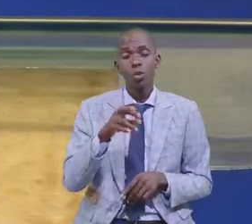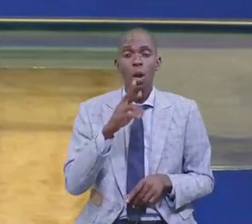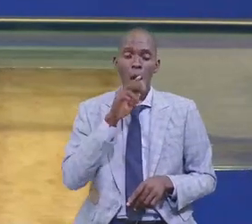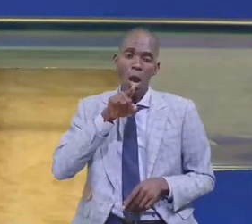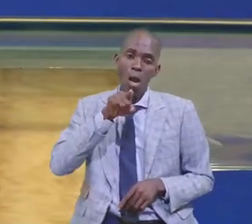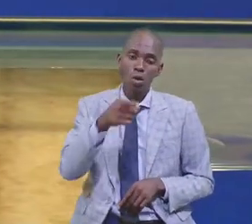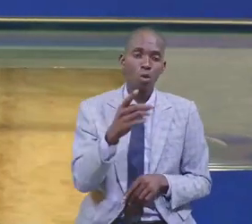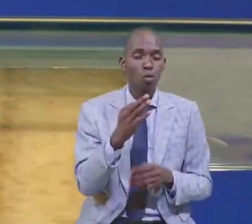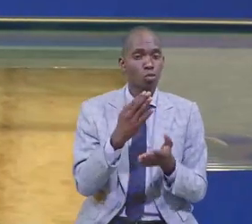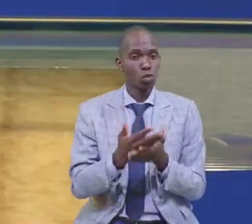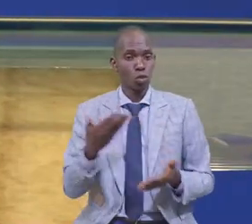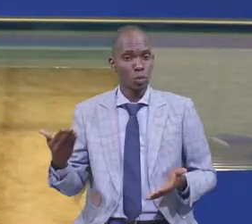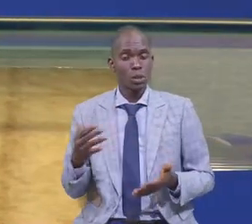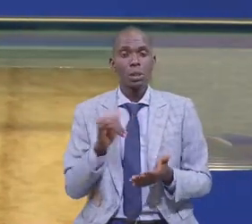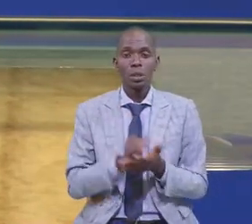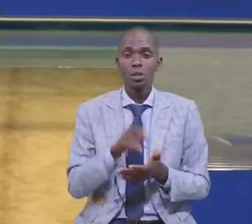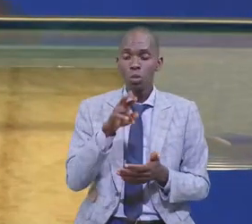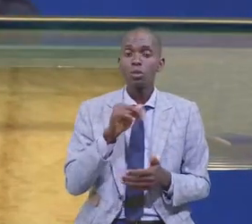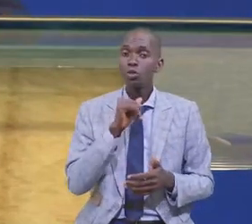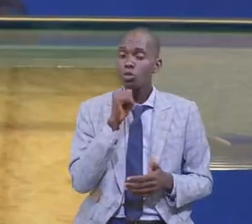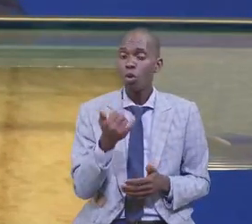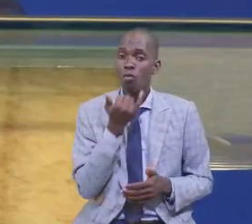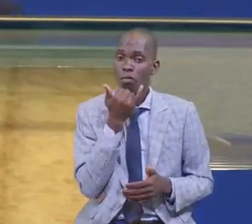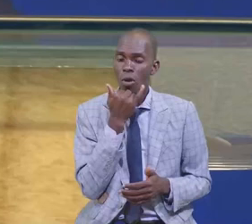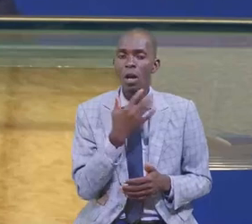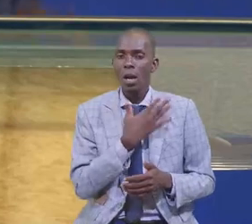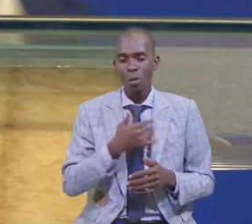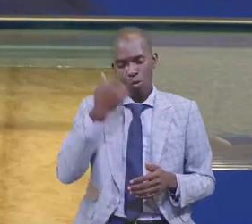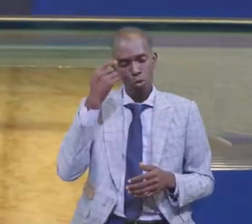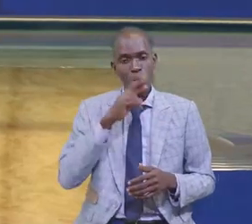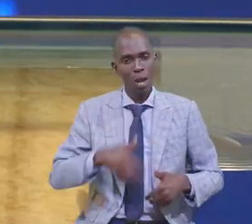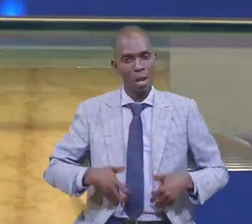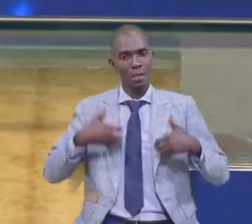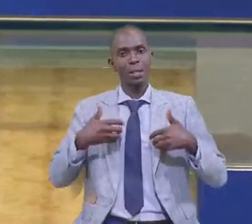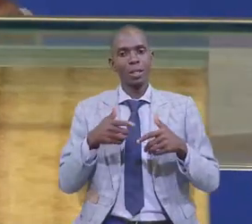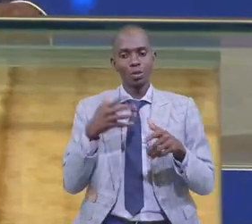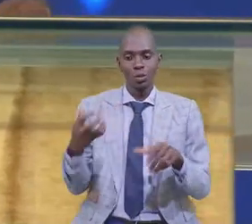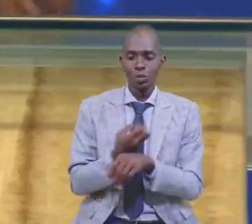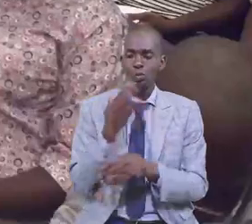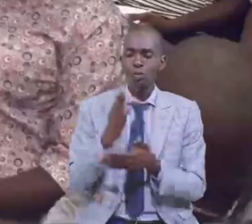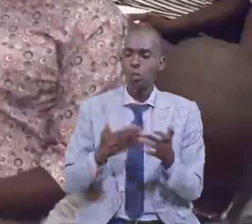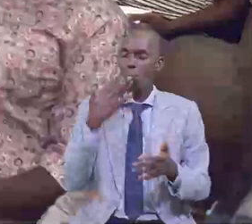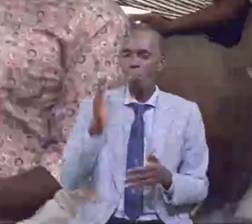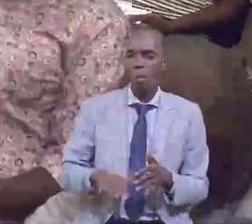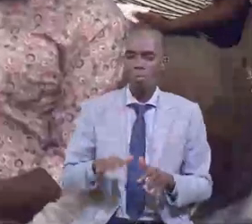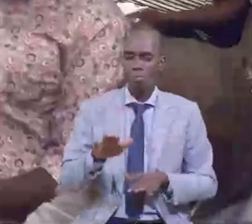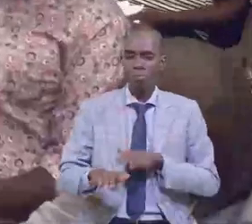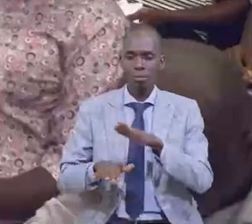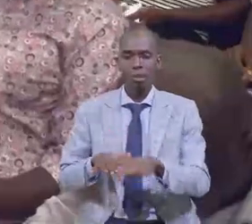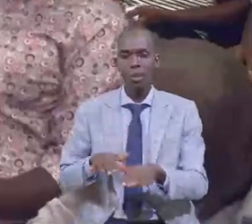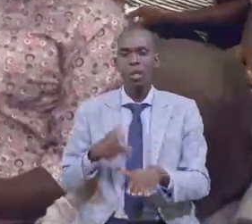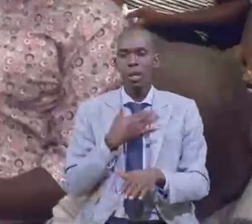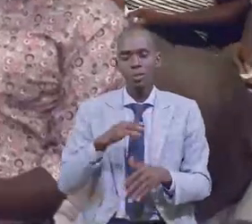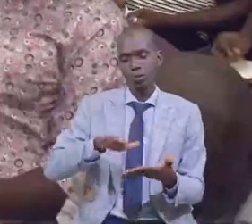ils s'irritent, ils vont faire un pas et de pas le pas là, ils meurent. Vous n'allez pas mourir